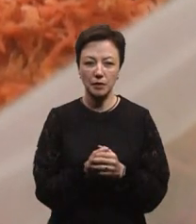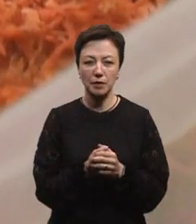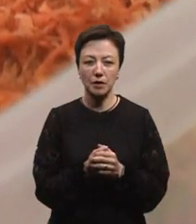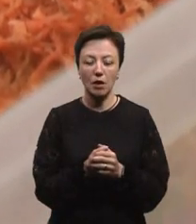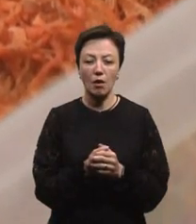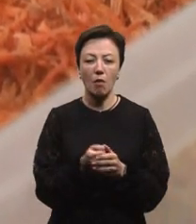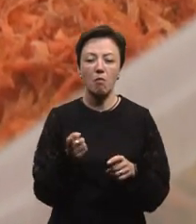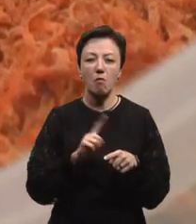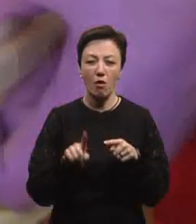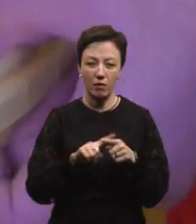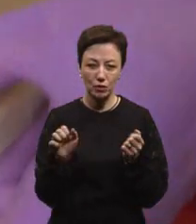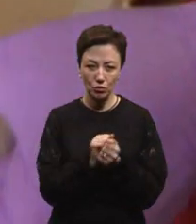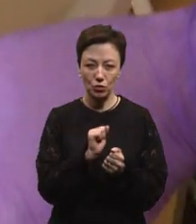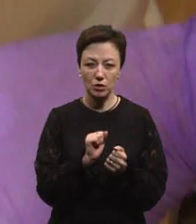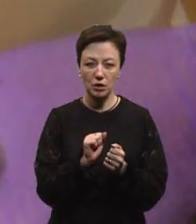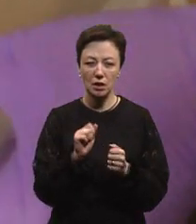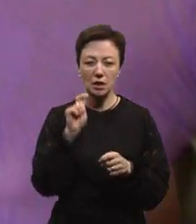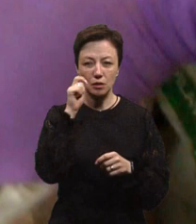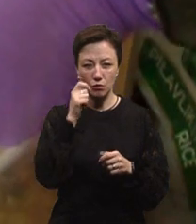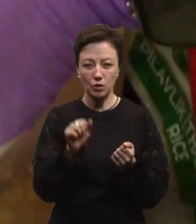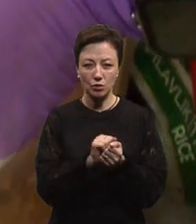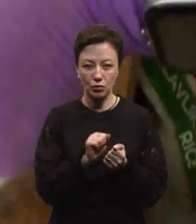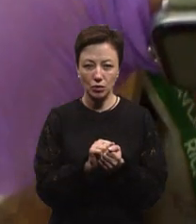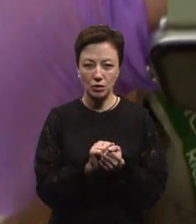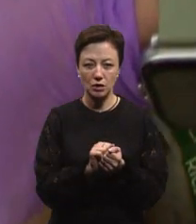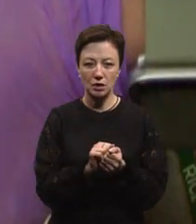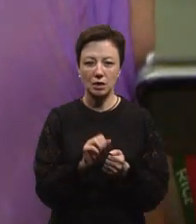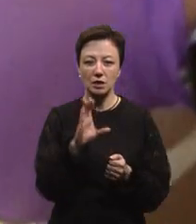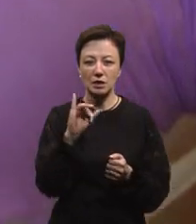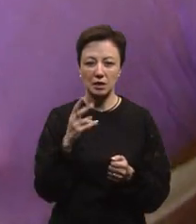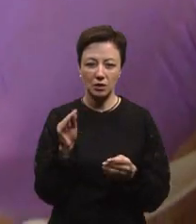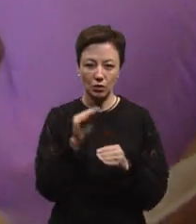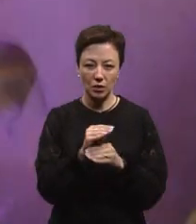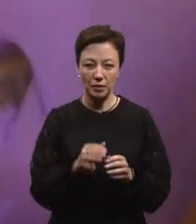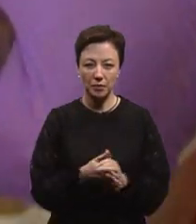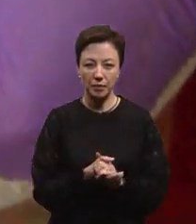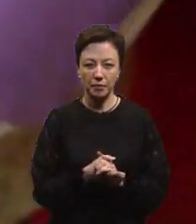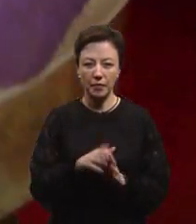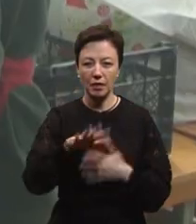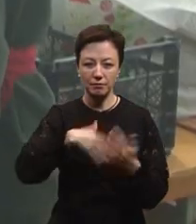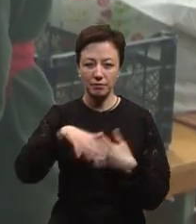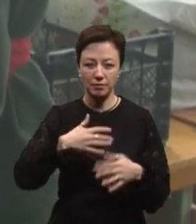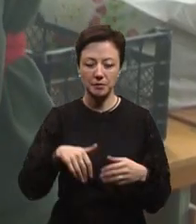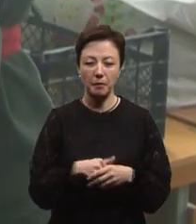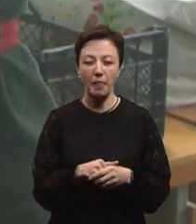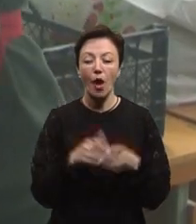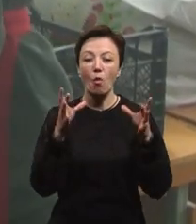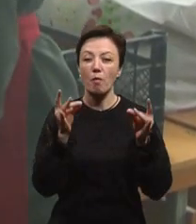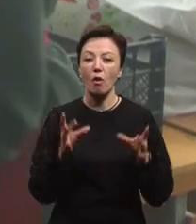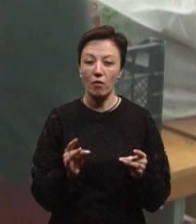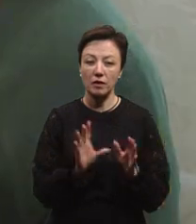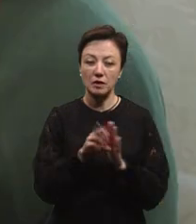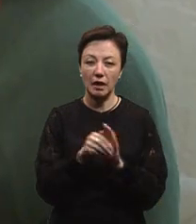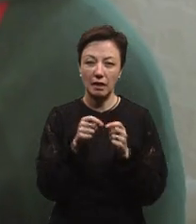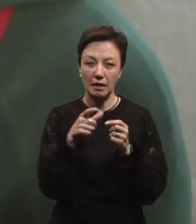морква сушена цибулька сушена і сіль додаємо перемішаємося до упаковки жінка